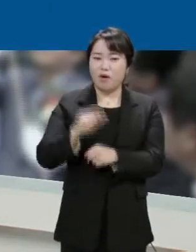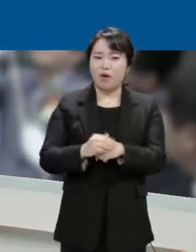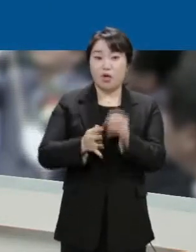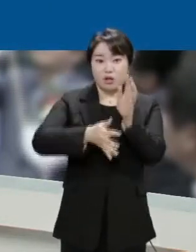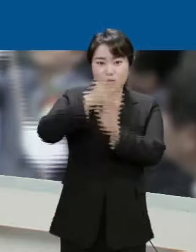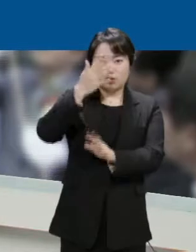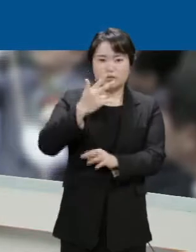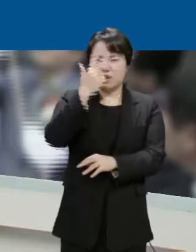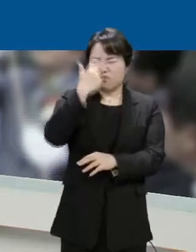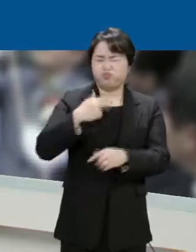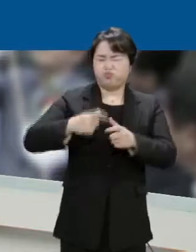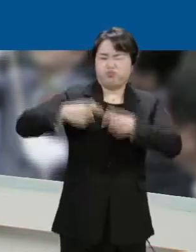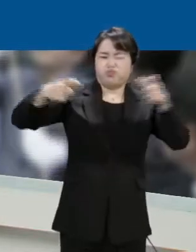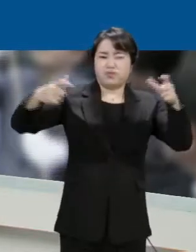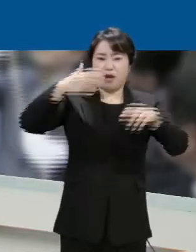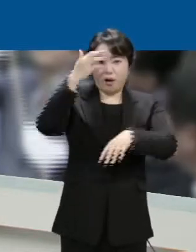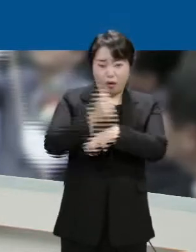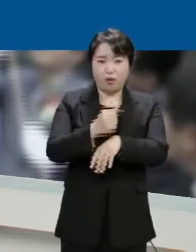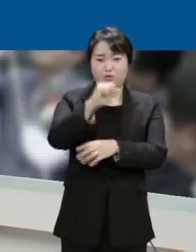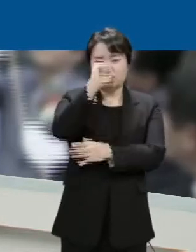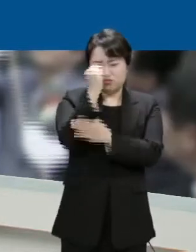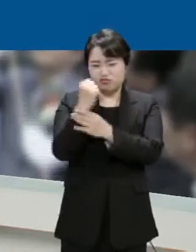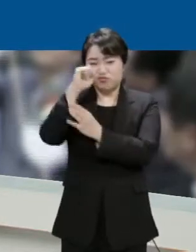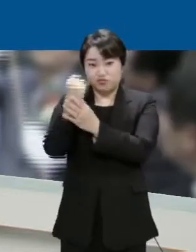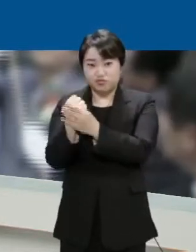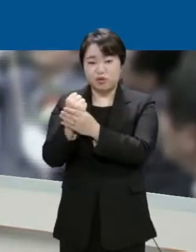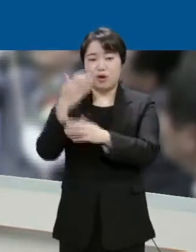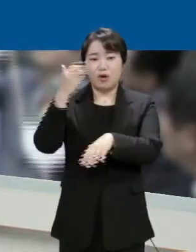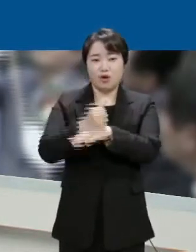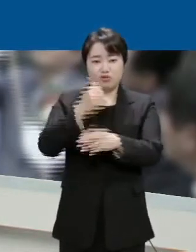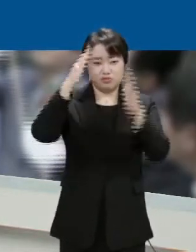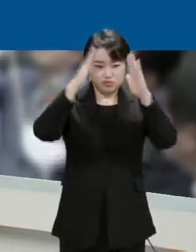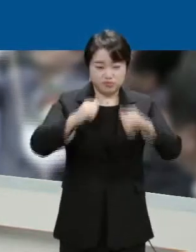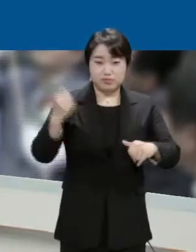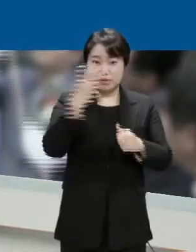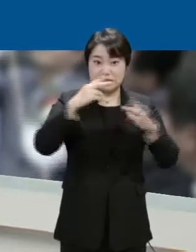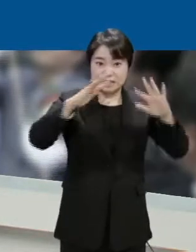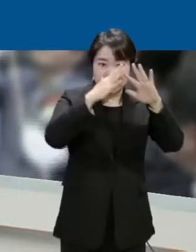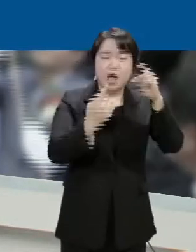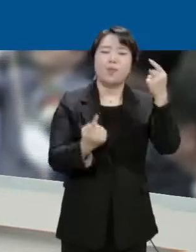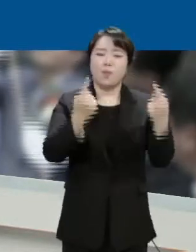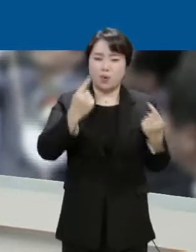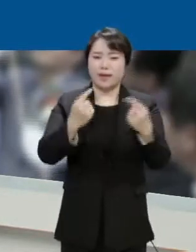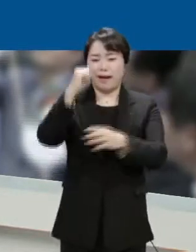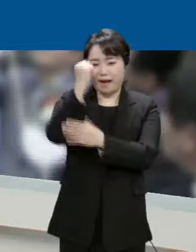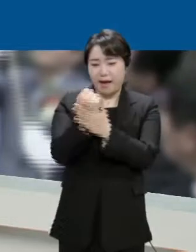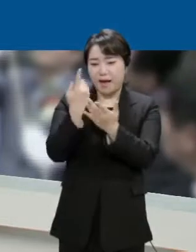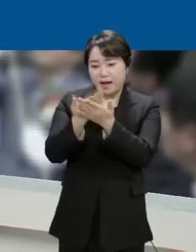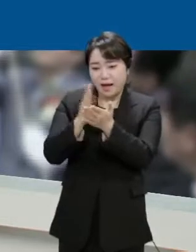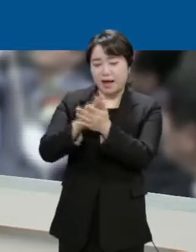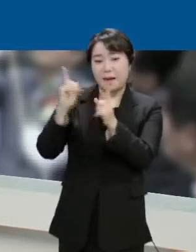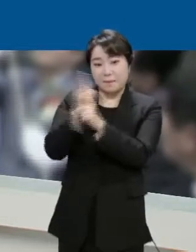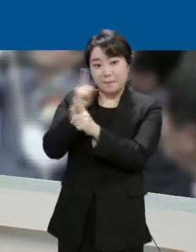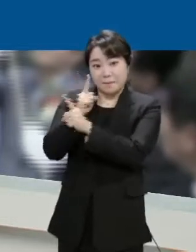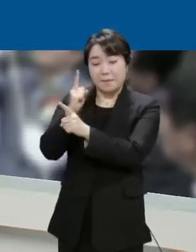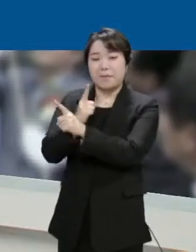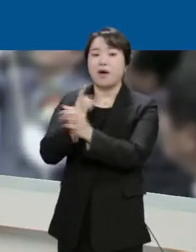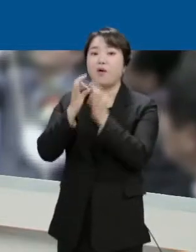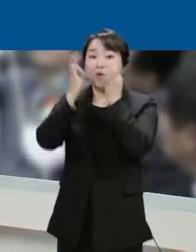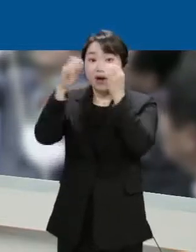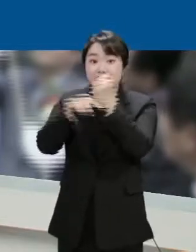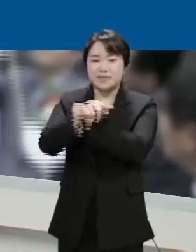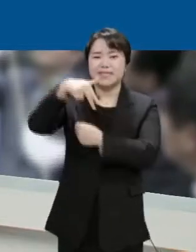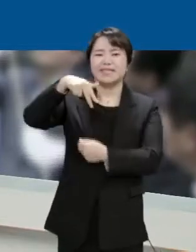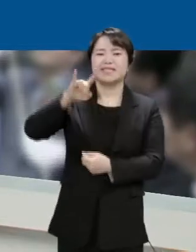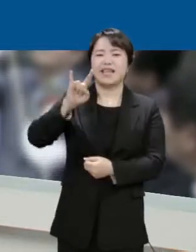확장으로 주거 환경이 노후돼 재개발이 아닌 지역 재생으로 개선하는 겁니다. 낡고 오래된 집을 허무는 대신